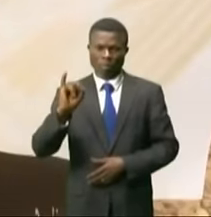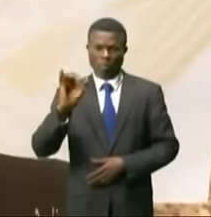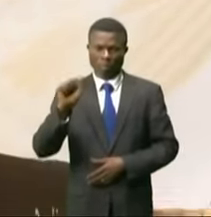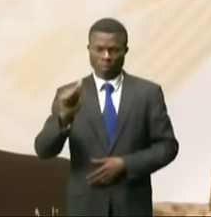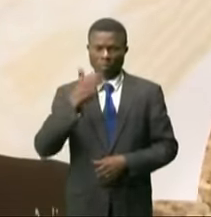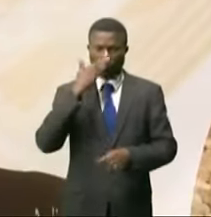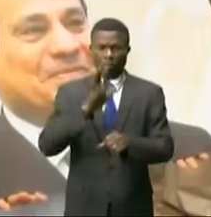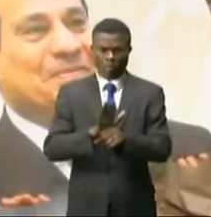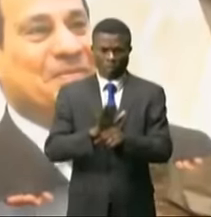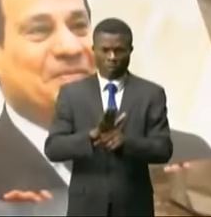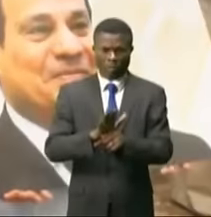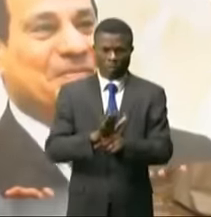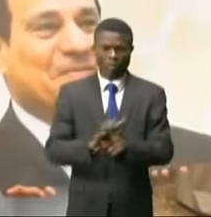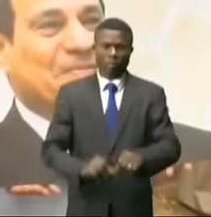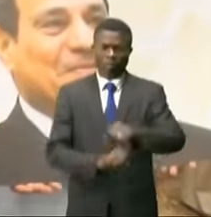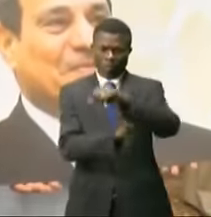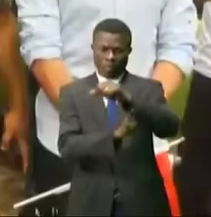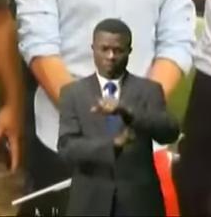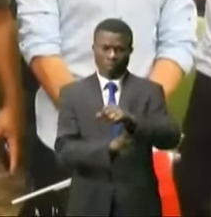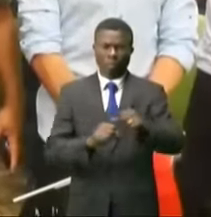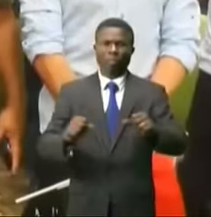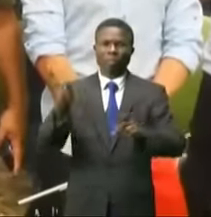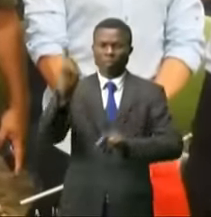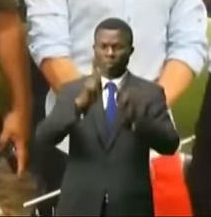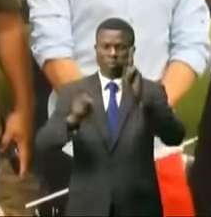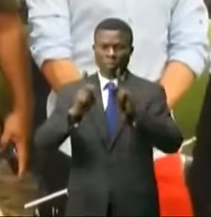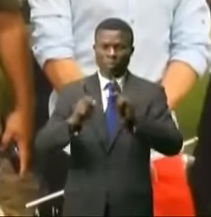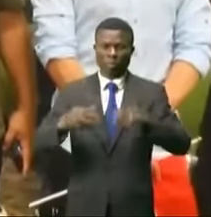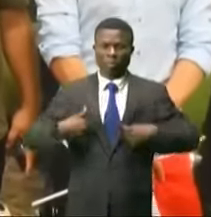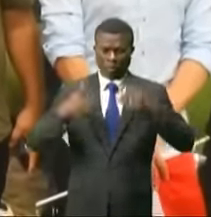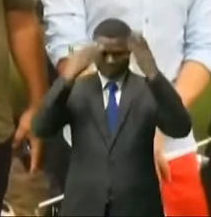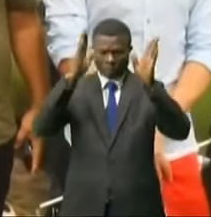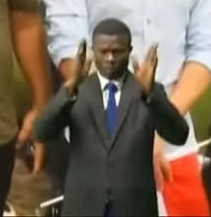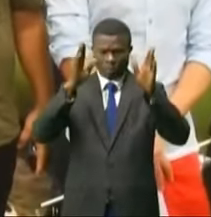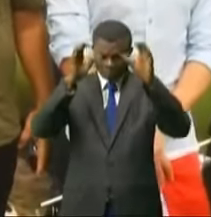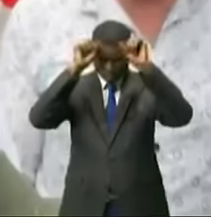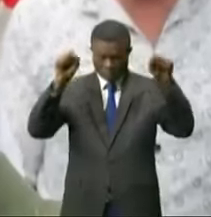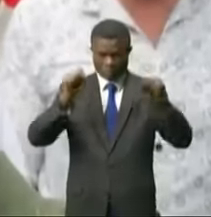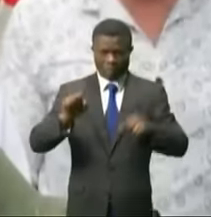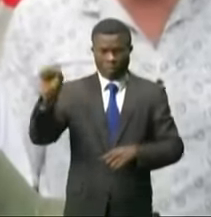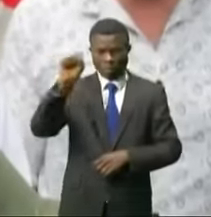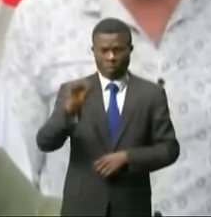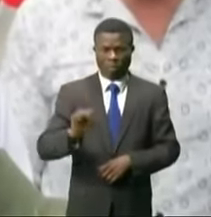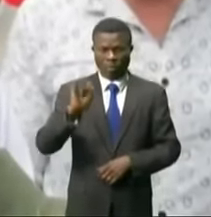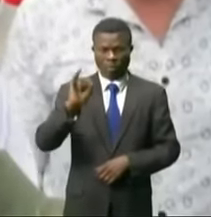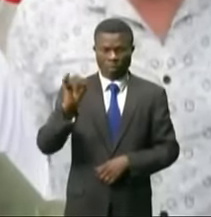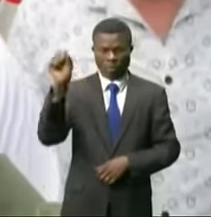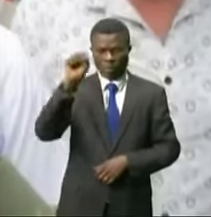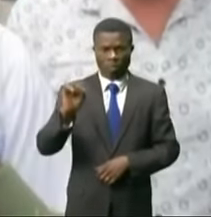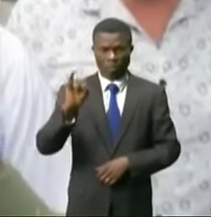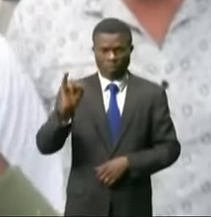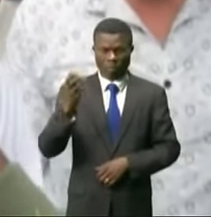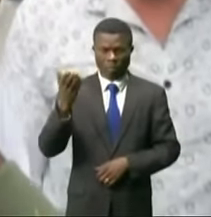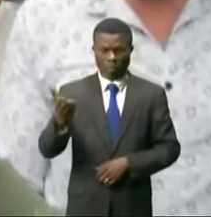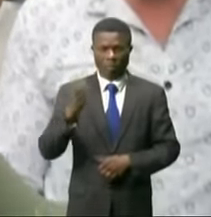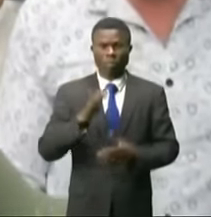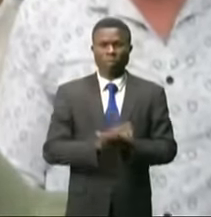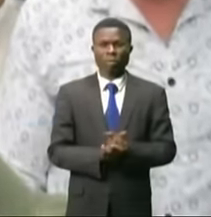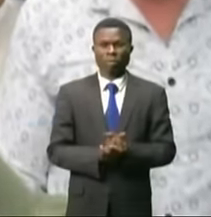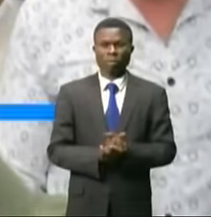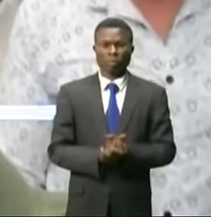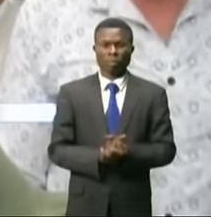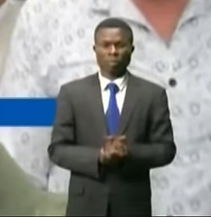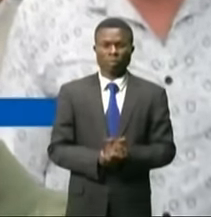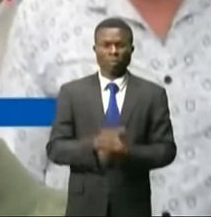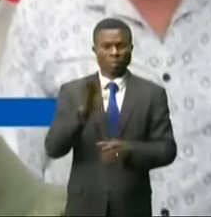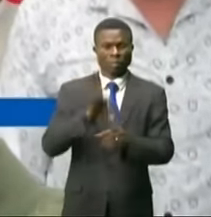promet et rassure le soutien de sa communauté au président Sissi. Aujourd'hui, on est venu pour, pour